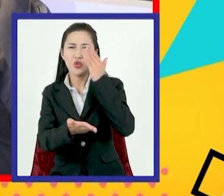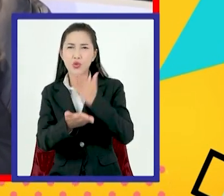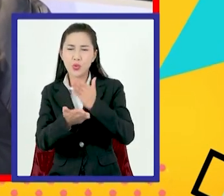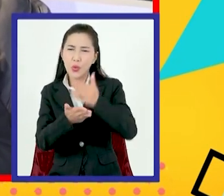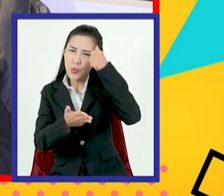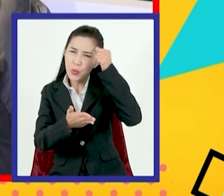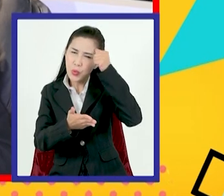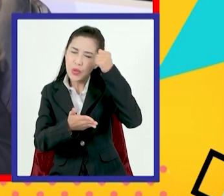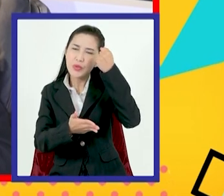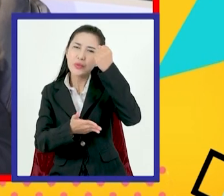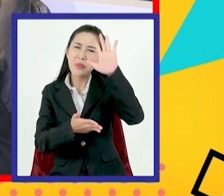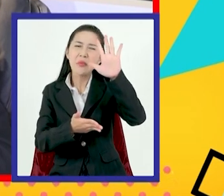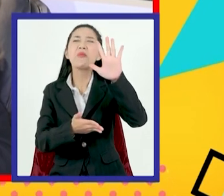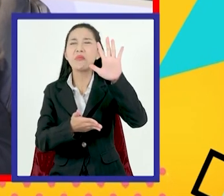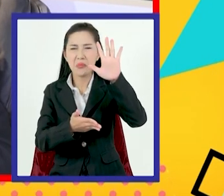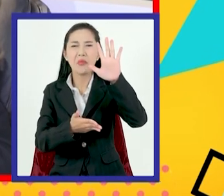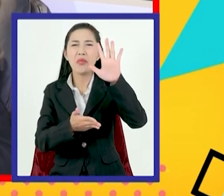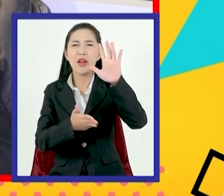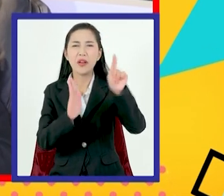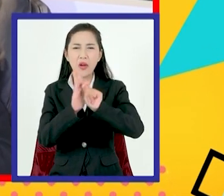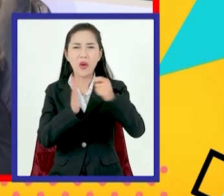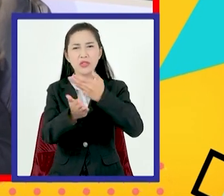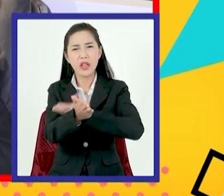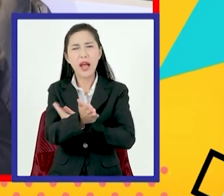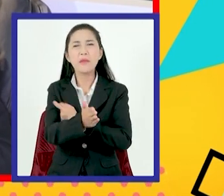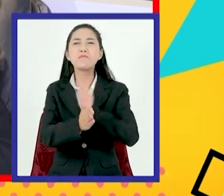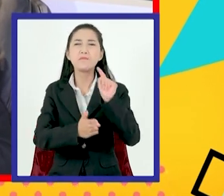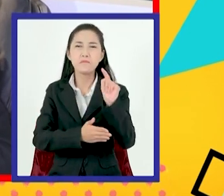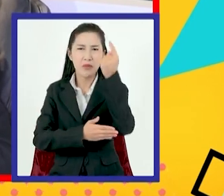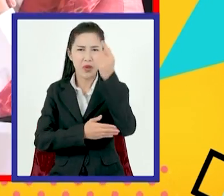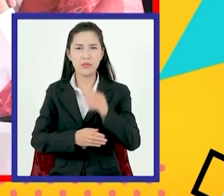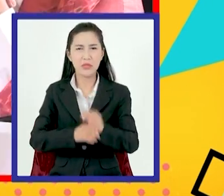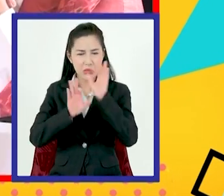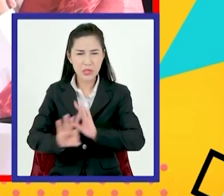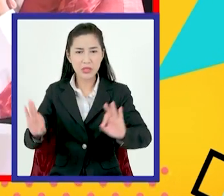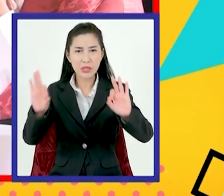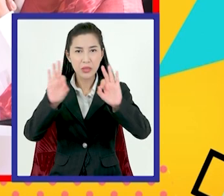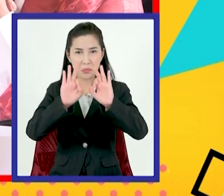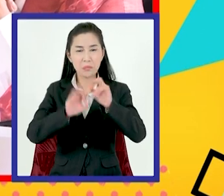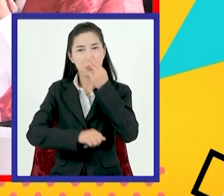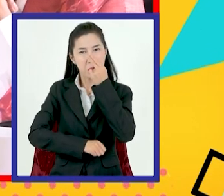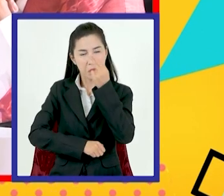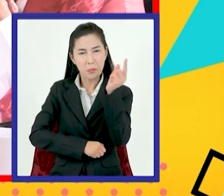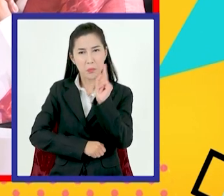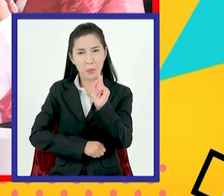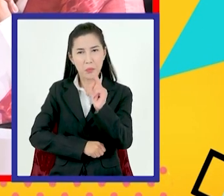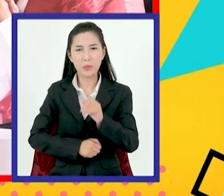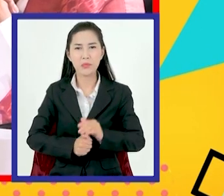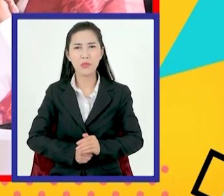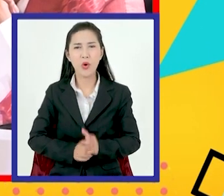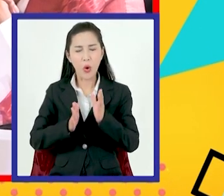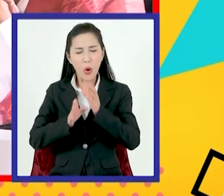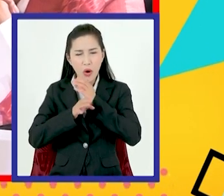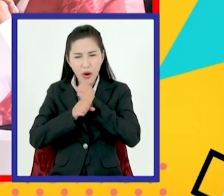าเรียกว่าการลงทุนทิ้งช่วงเกินไปนะครับและที่สำคัญฮะเรายังมองไปถึงผู้สูงอ